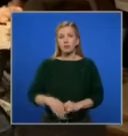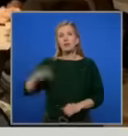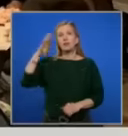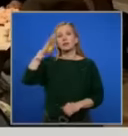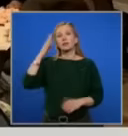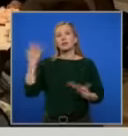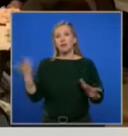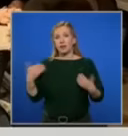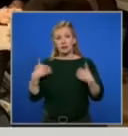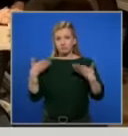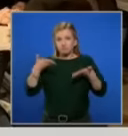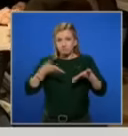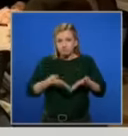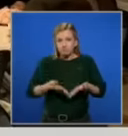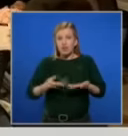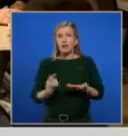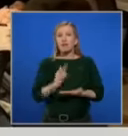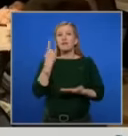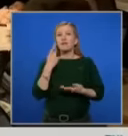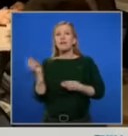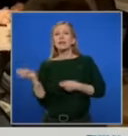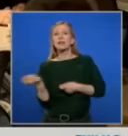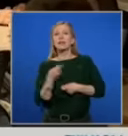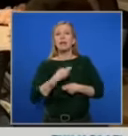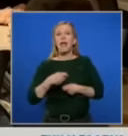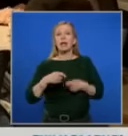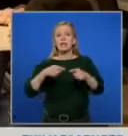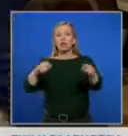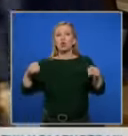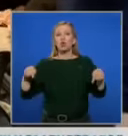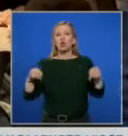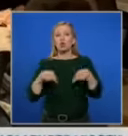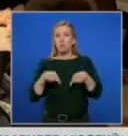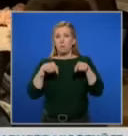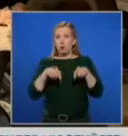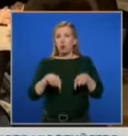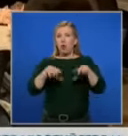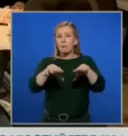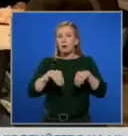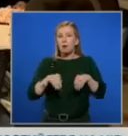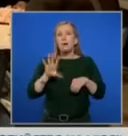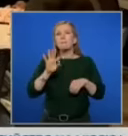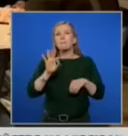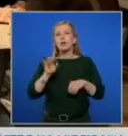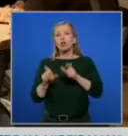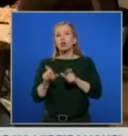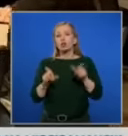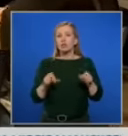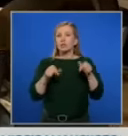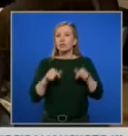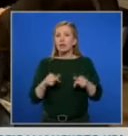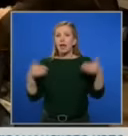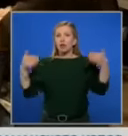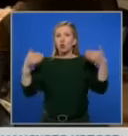Здравей, Наде! Ние се намираме в един тенис клуб, който е приютил близо 500 души. С падането на нощта все